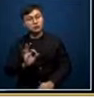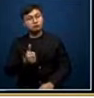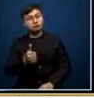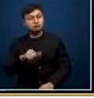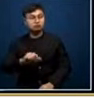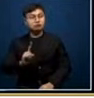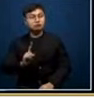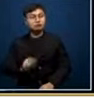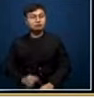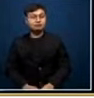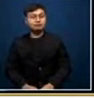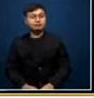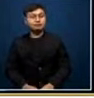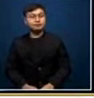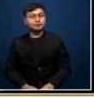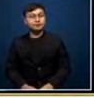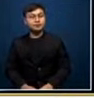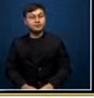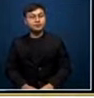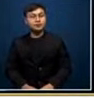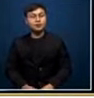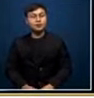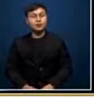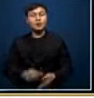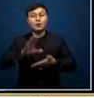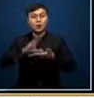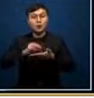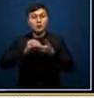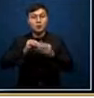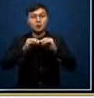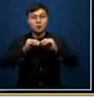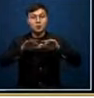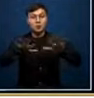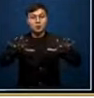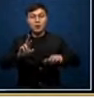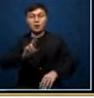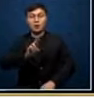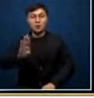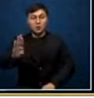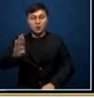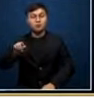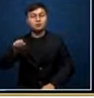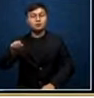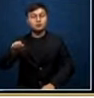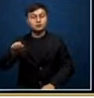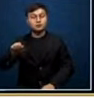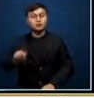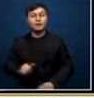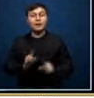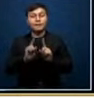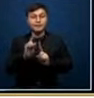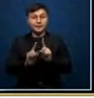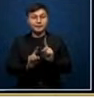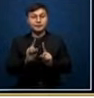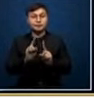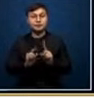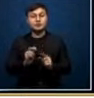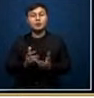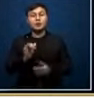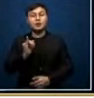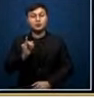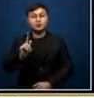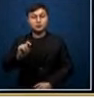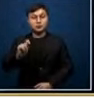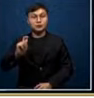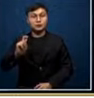นึงก็คือจัดให้มีการเปิดเผยข้อมูลนะคะทั้งหมดทั้งระบบซึ่งณขณะนี้การประเมินคุณธรรมความโปร่ง